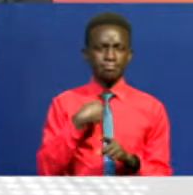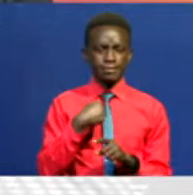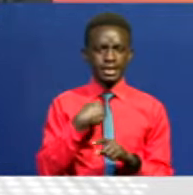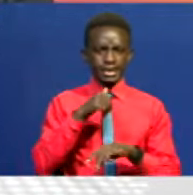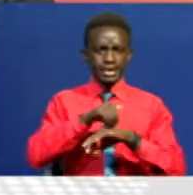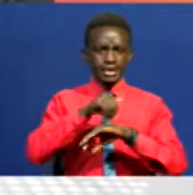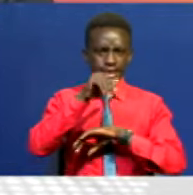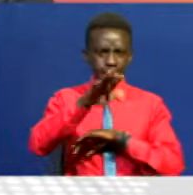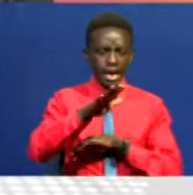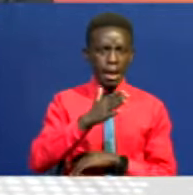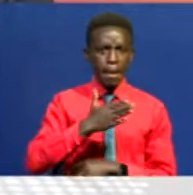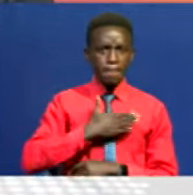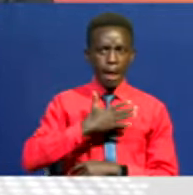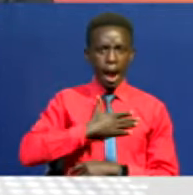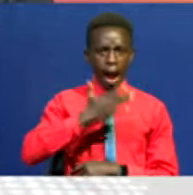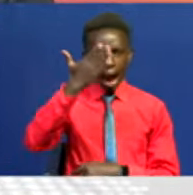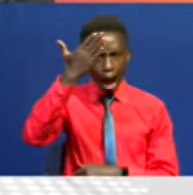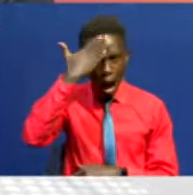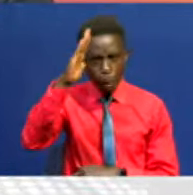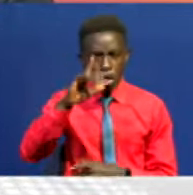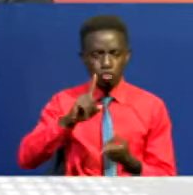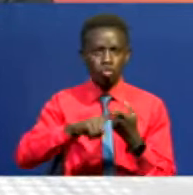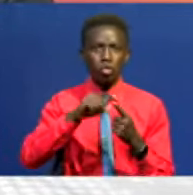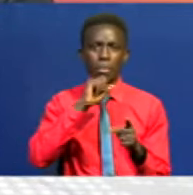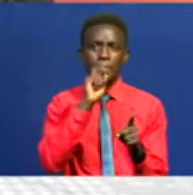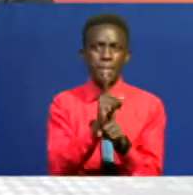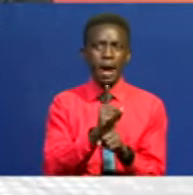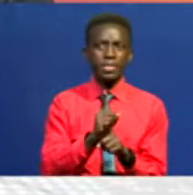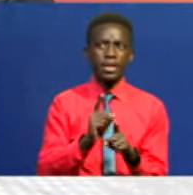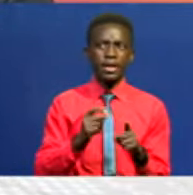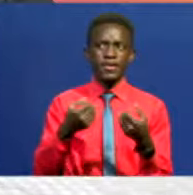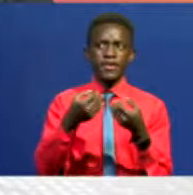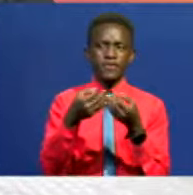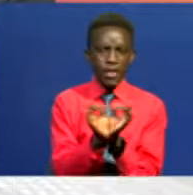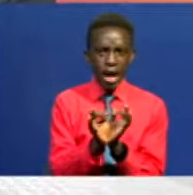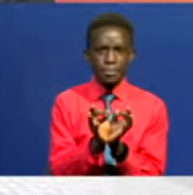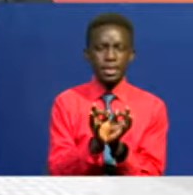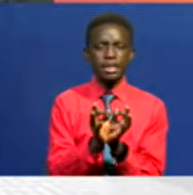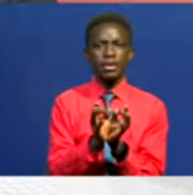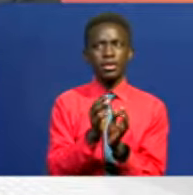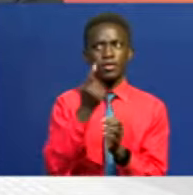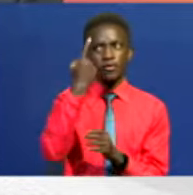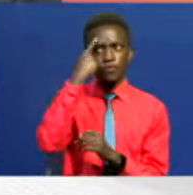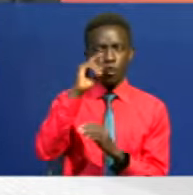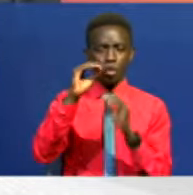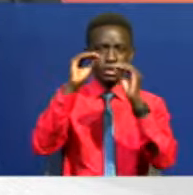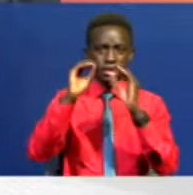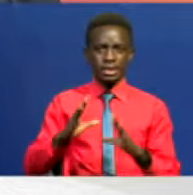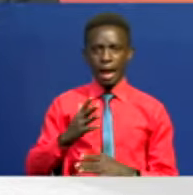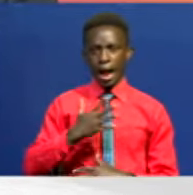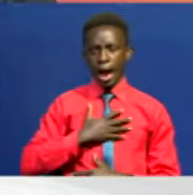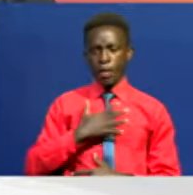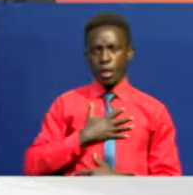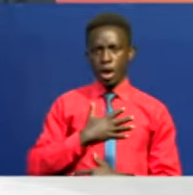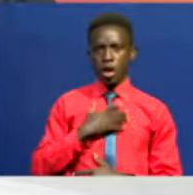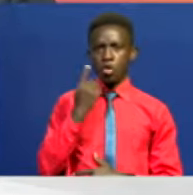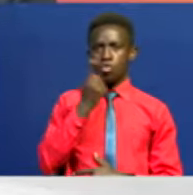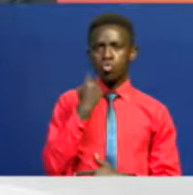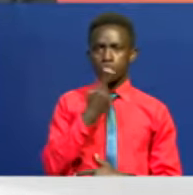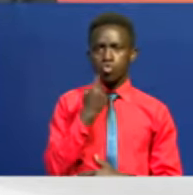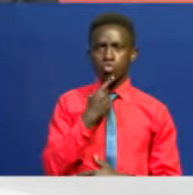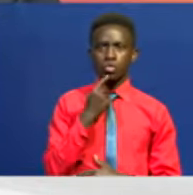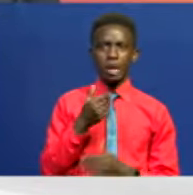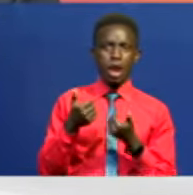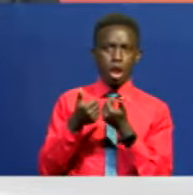kwa ndugu familia na marafiki wa mwalimu wetu mmoja. Tulimweza kumpoteza mwalimu wetu